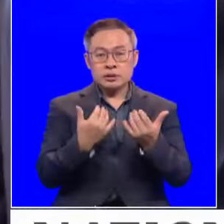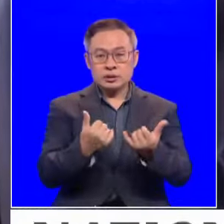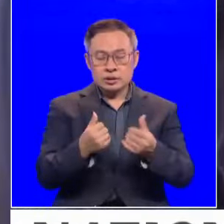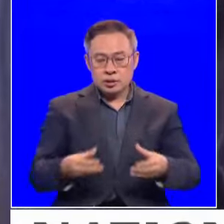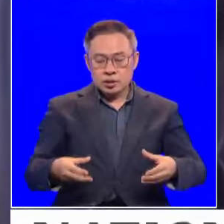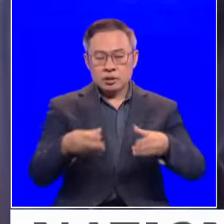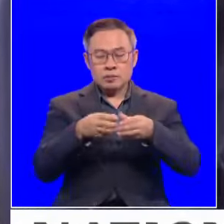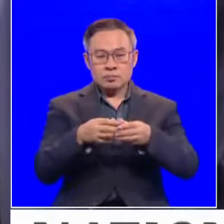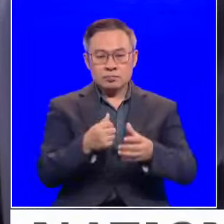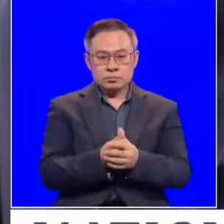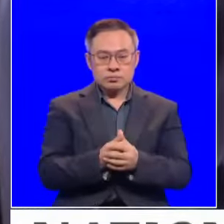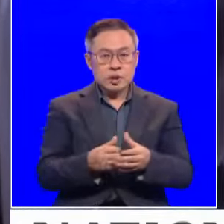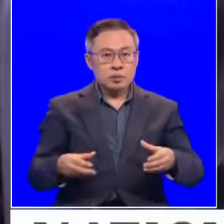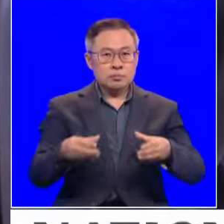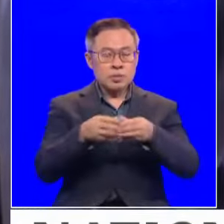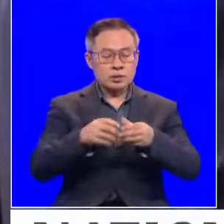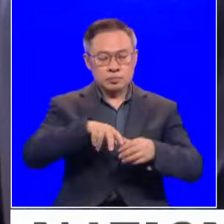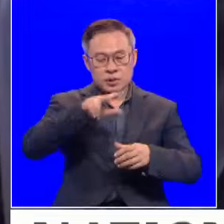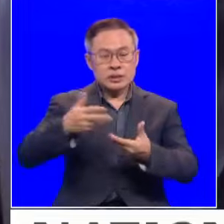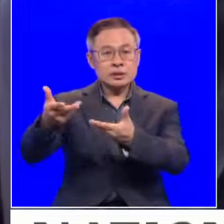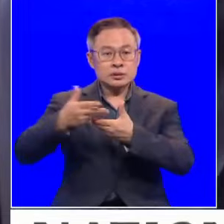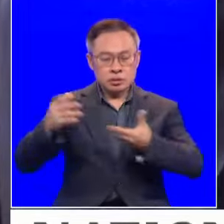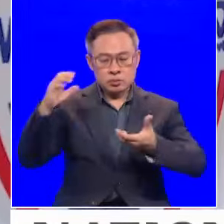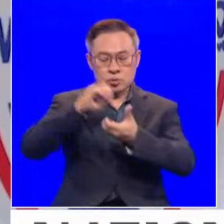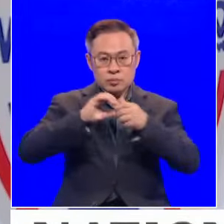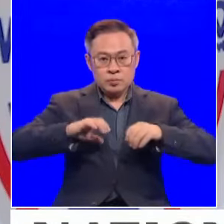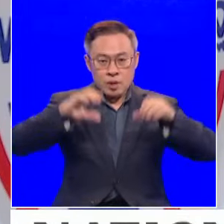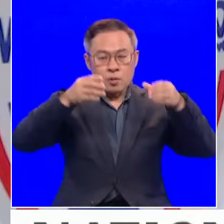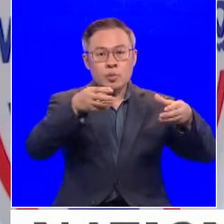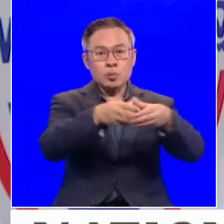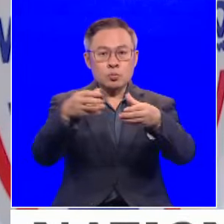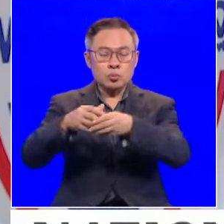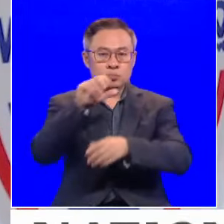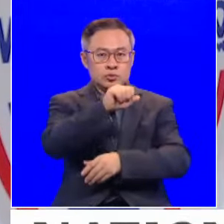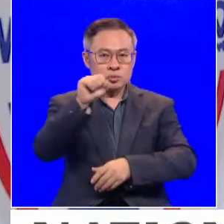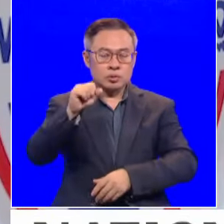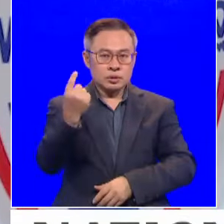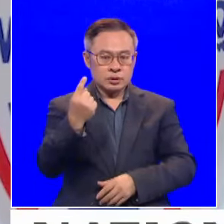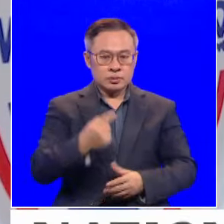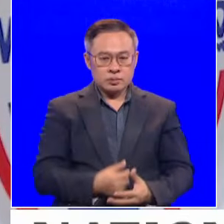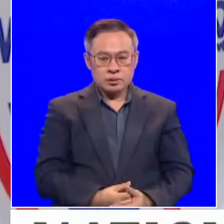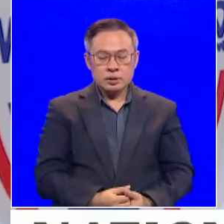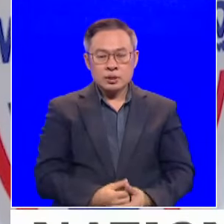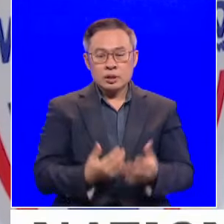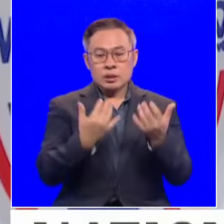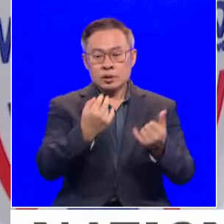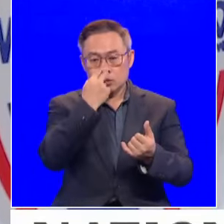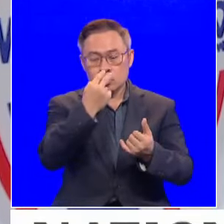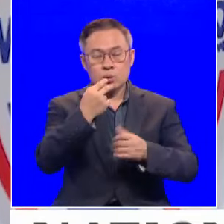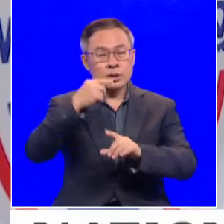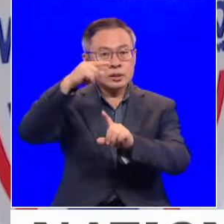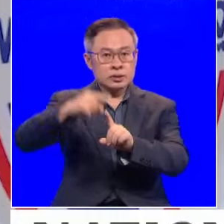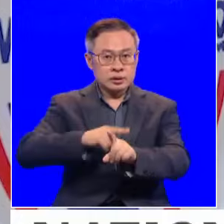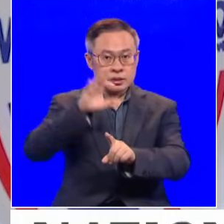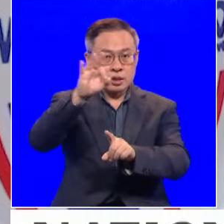รัฐบาลเป็นรายกลุ่มค่ะค่ะคุณผู้ชมคะหลังจากนี้นะคะก็ต้องจับตาดูว่าในวันที่6กันย